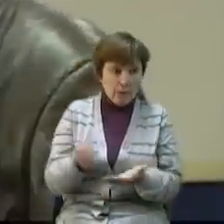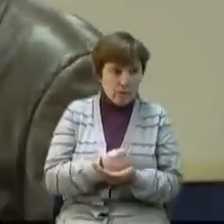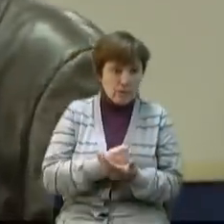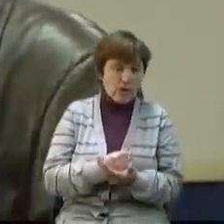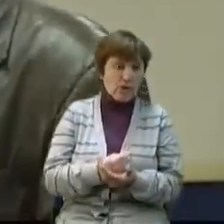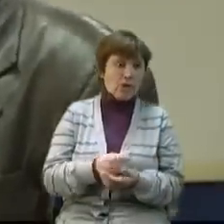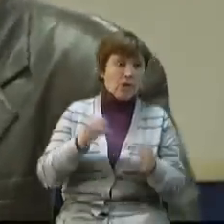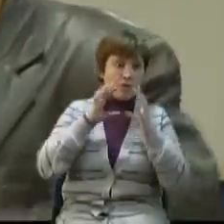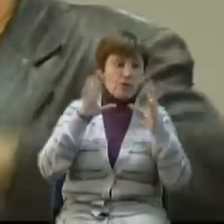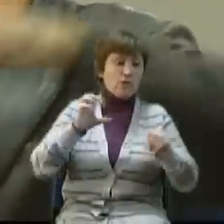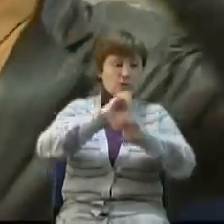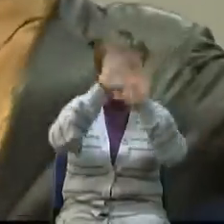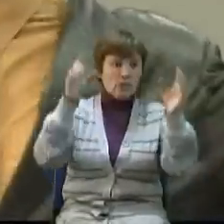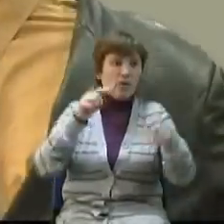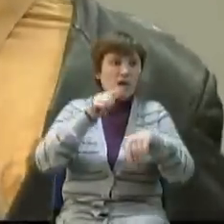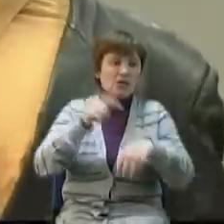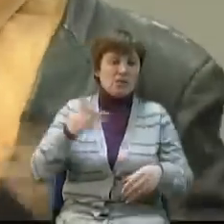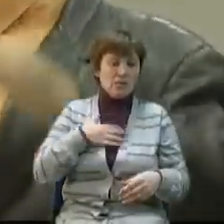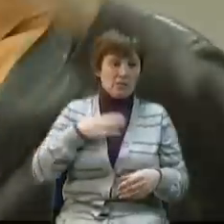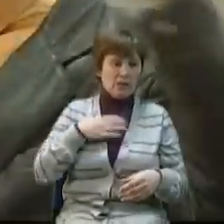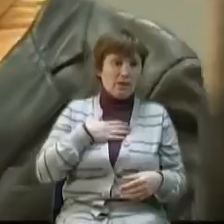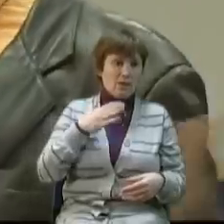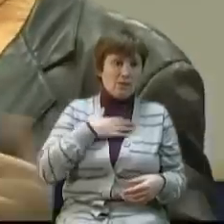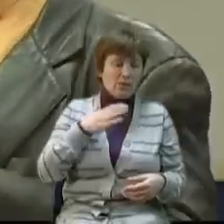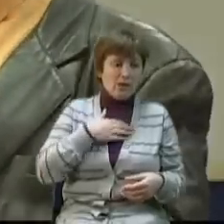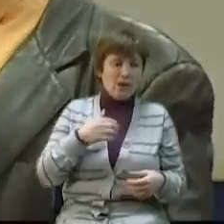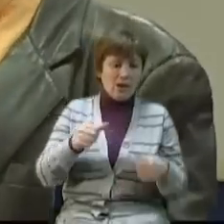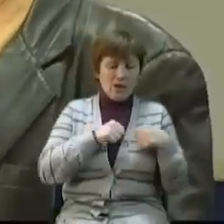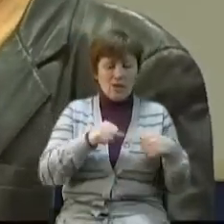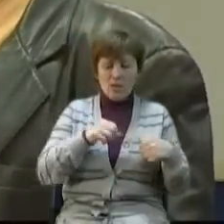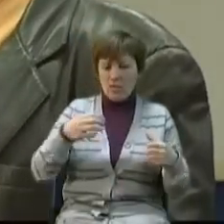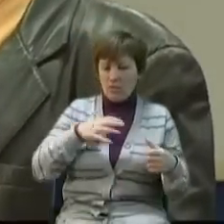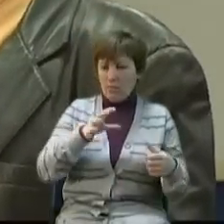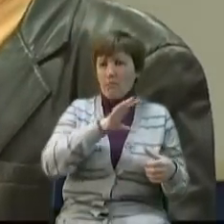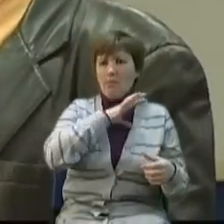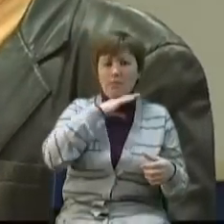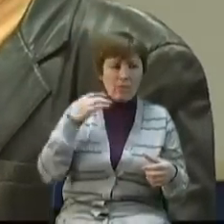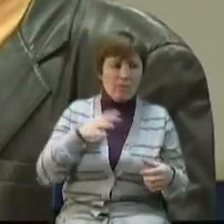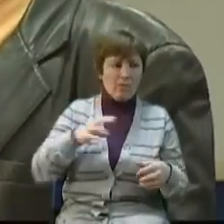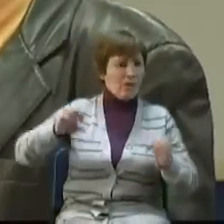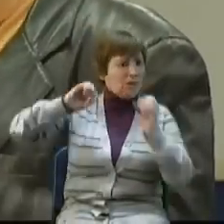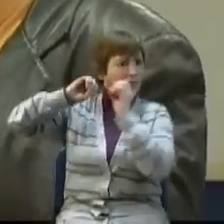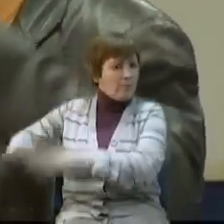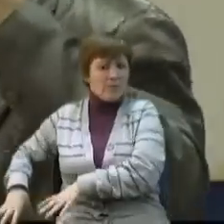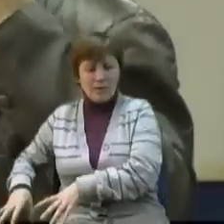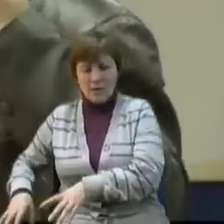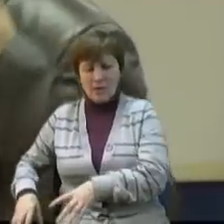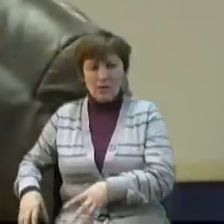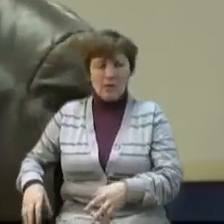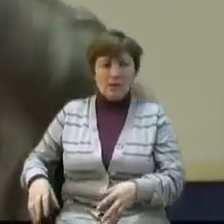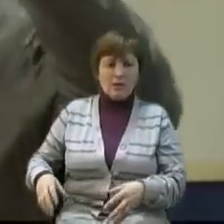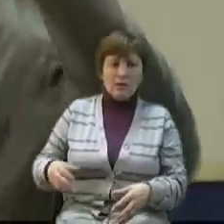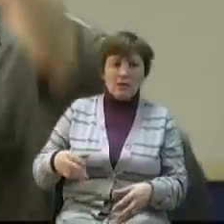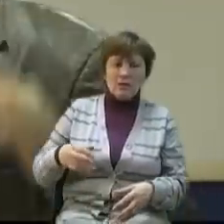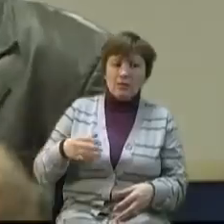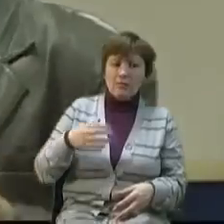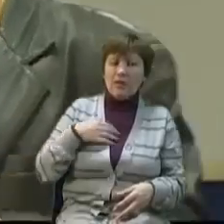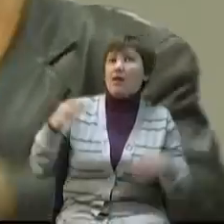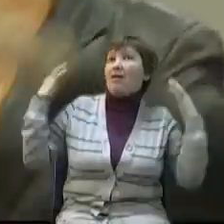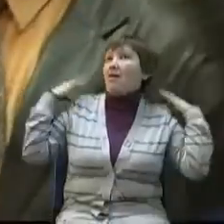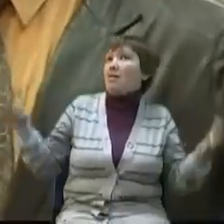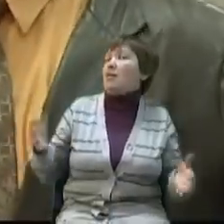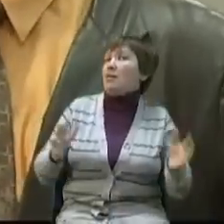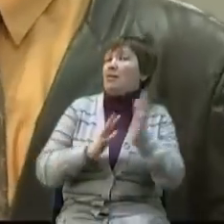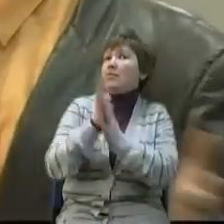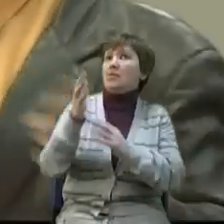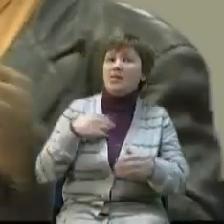Святой коснулся меня, у меня там рюкзак вот этих грехов упал. И меня сразу крылья выросли, я